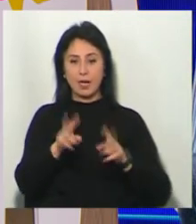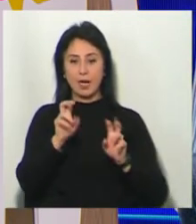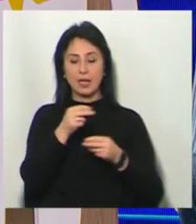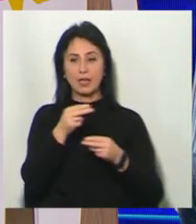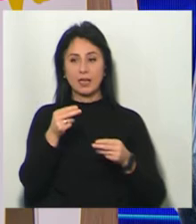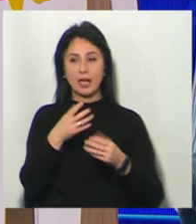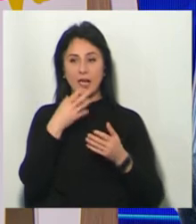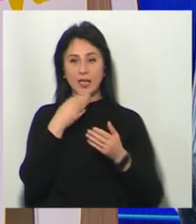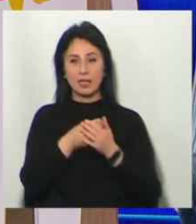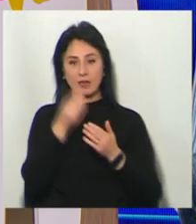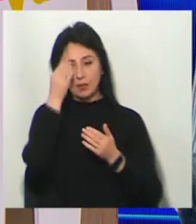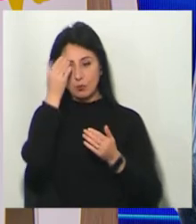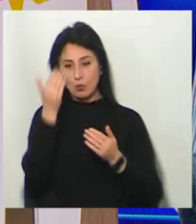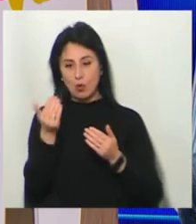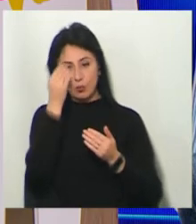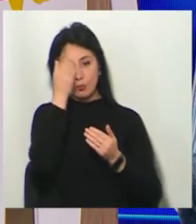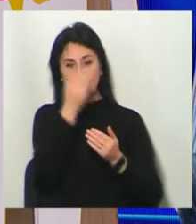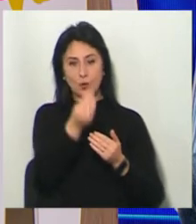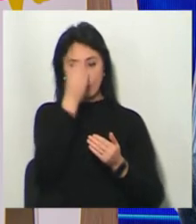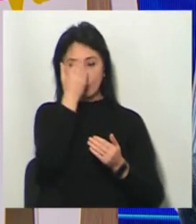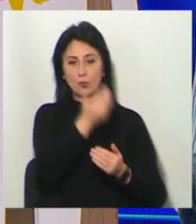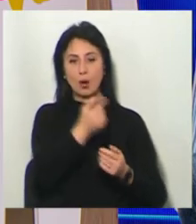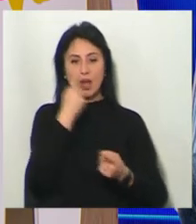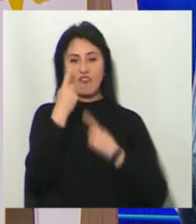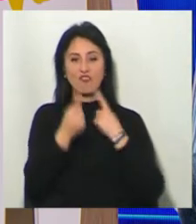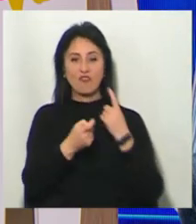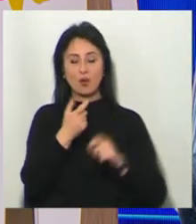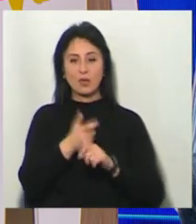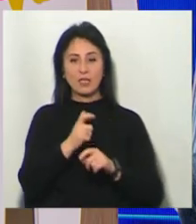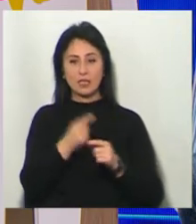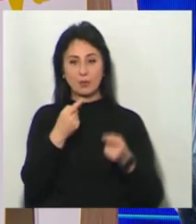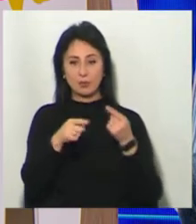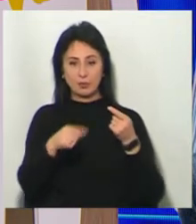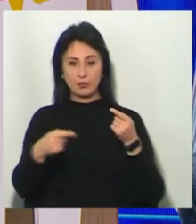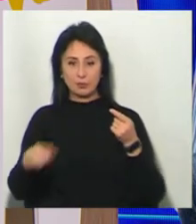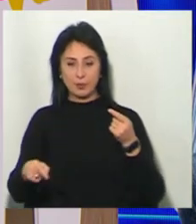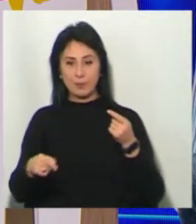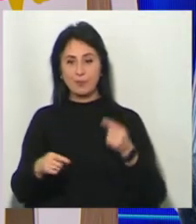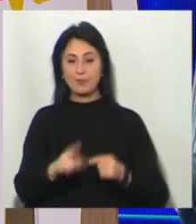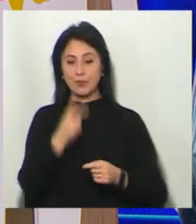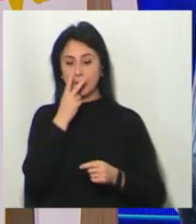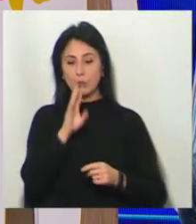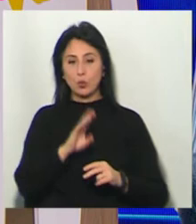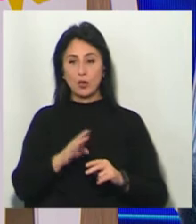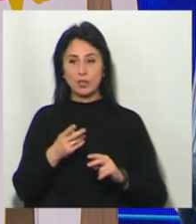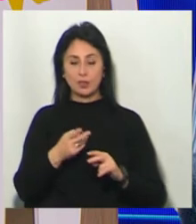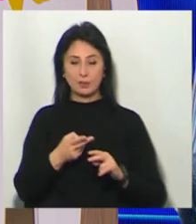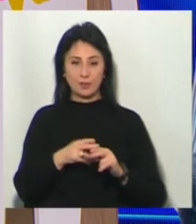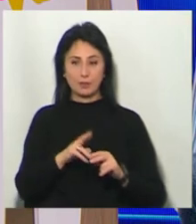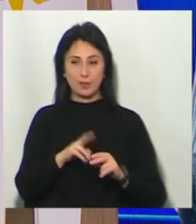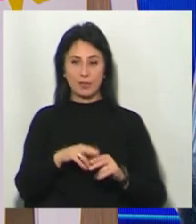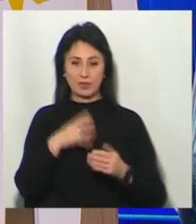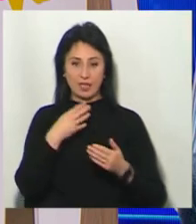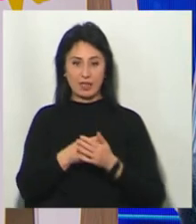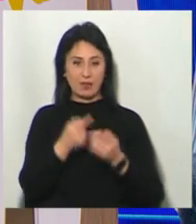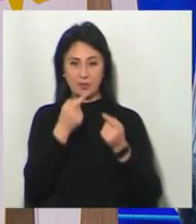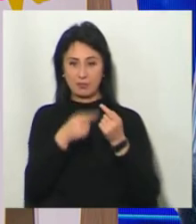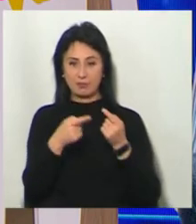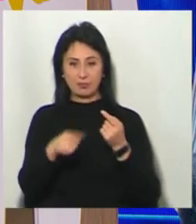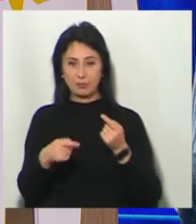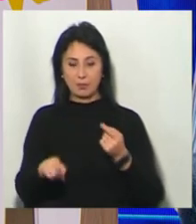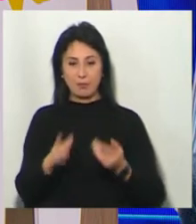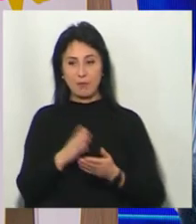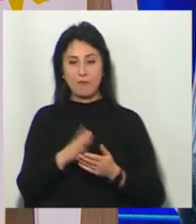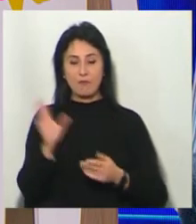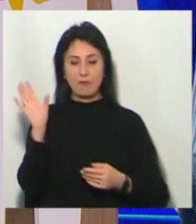თემები თავისი შინაარსით, თავისი ინფორმაციით ძალიან განსხვავებულია. Მაგრამ მიუხედავად თავისი